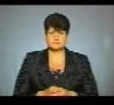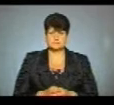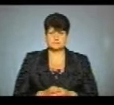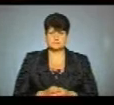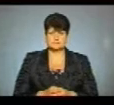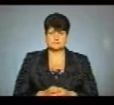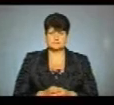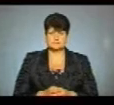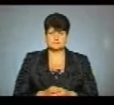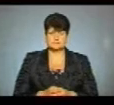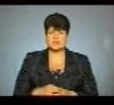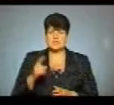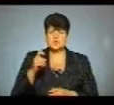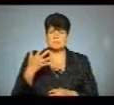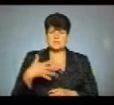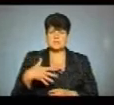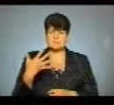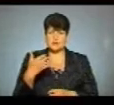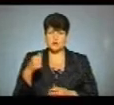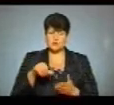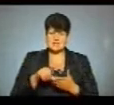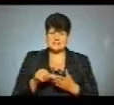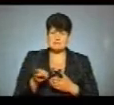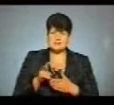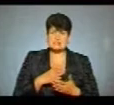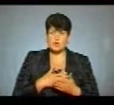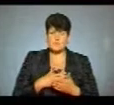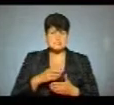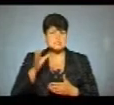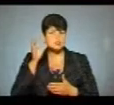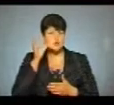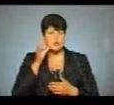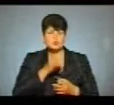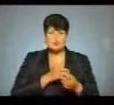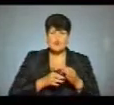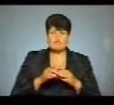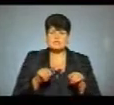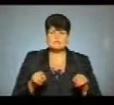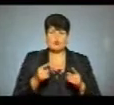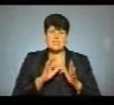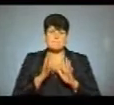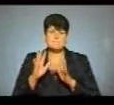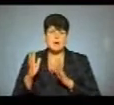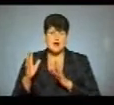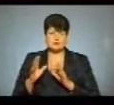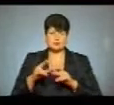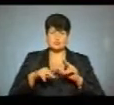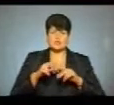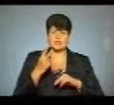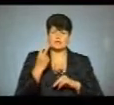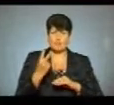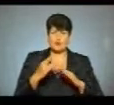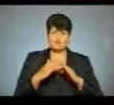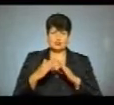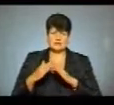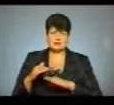Тернопільщина. 155 учасників прийшли на громадські слухання, щоб обговорити створення парку та зведення двох житлових будинків